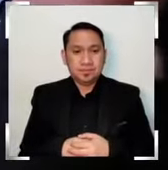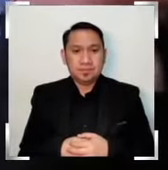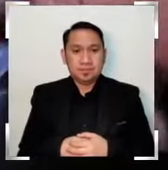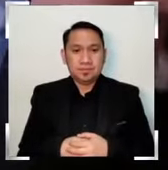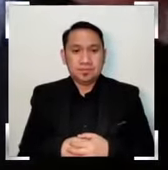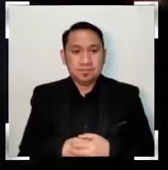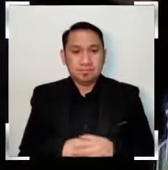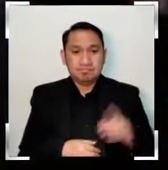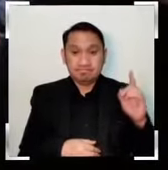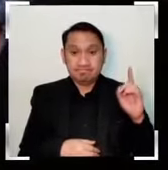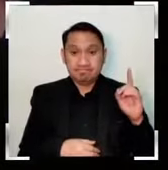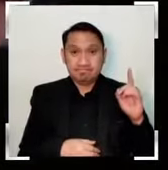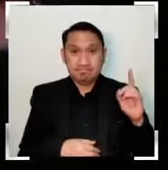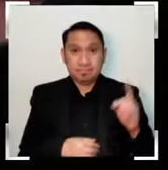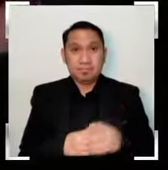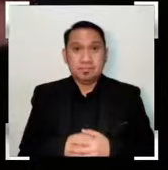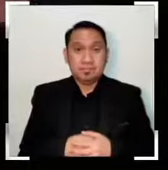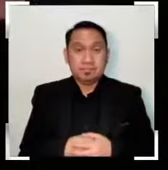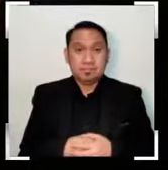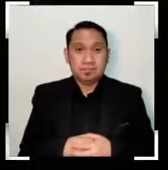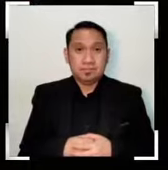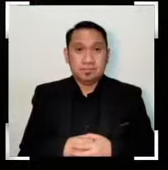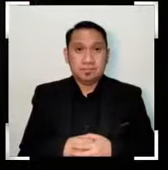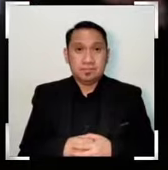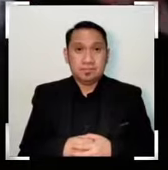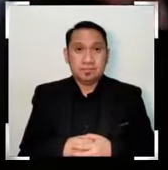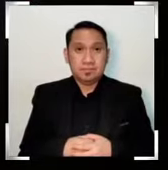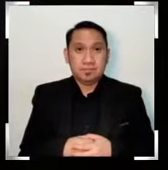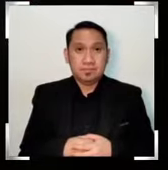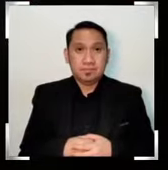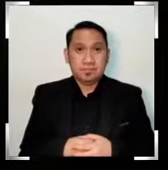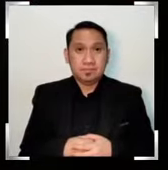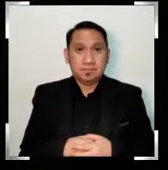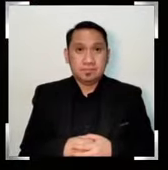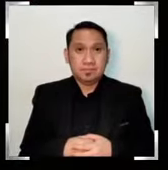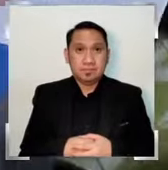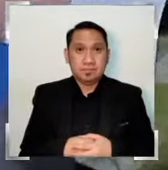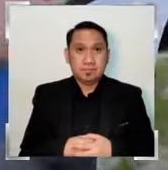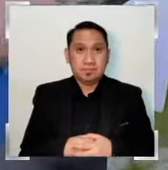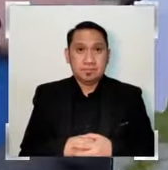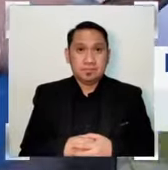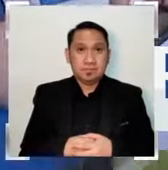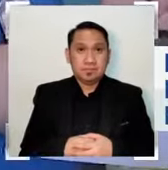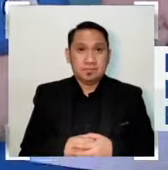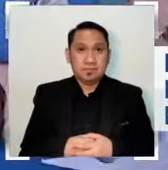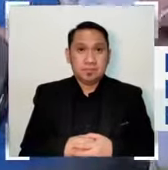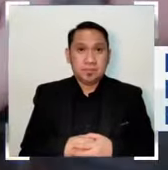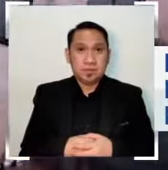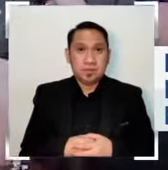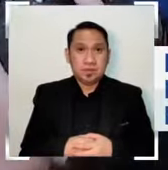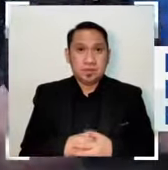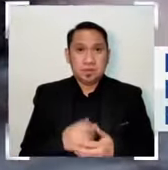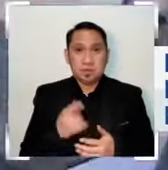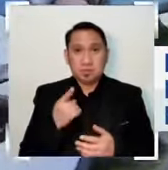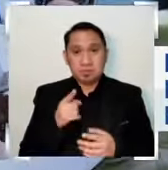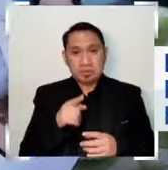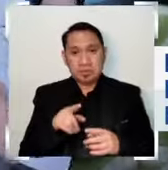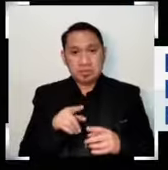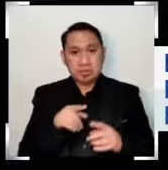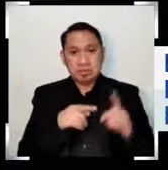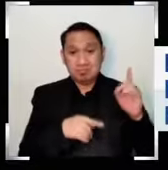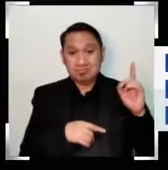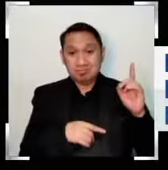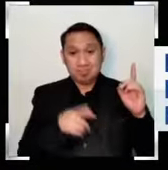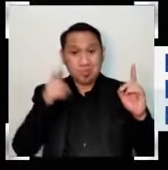sa antay mo sa ito, ha? Online sexual abuse. Hindi na nakapalag ang target na call center agent na